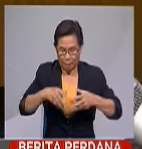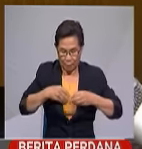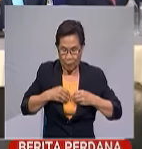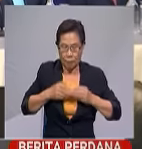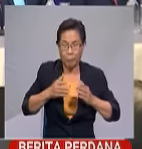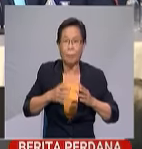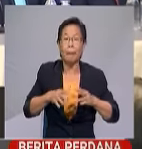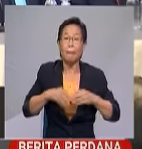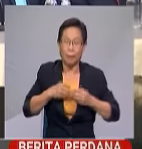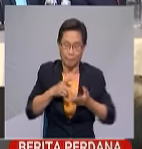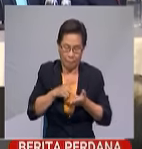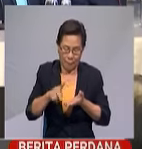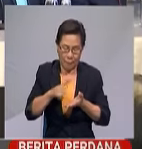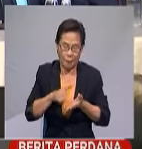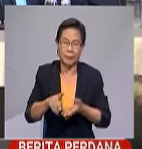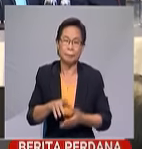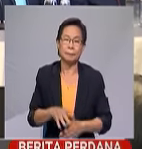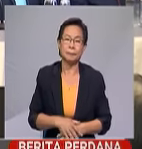soalan.